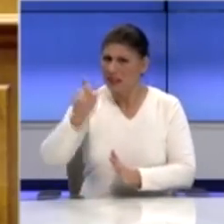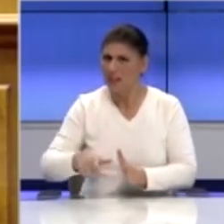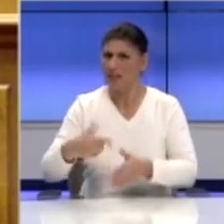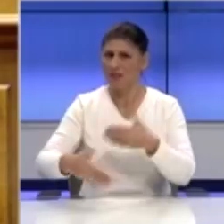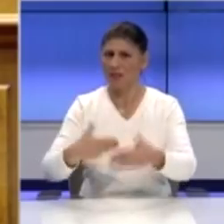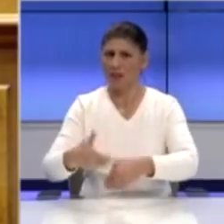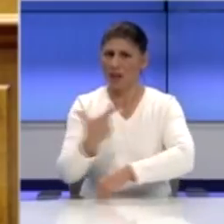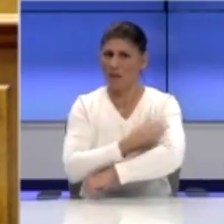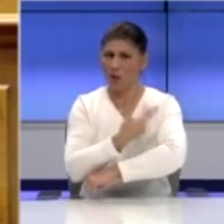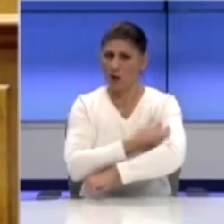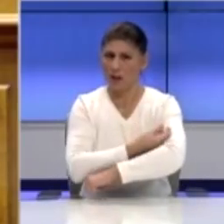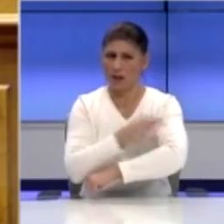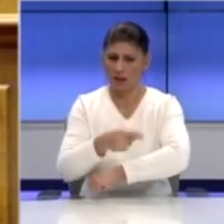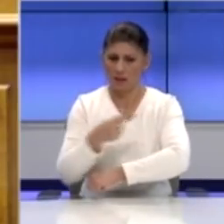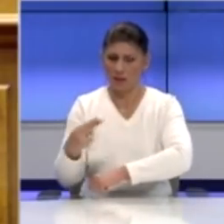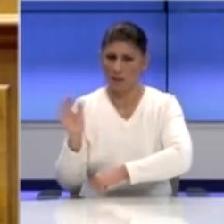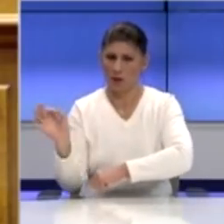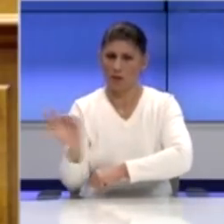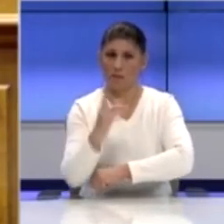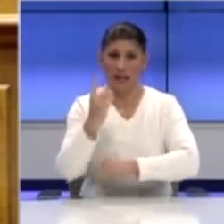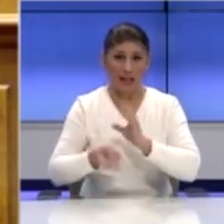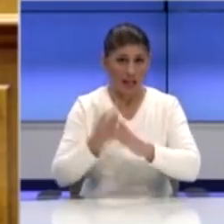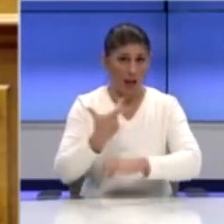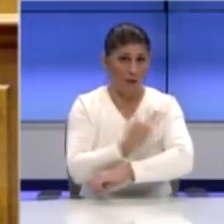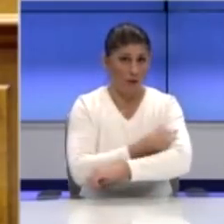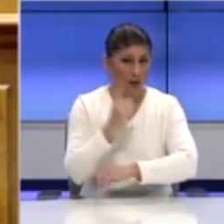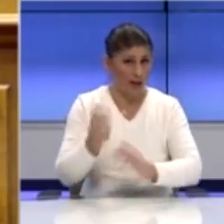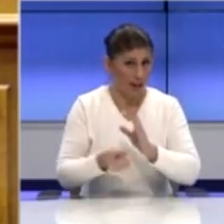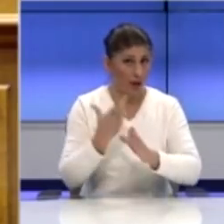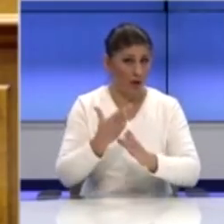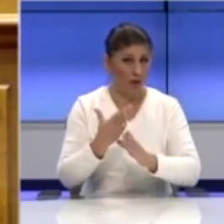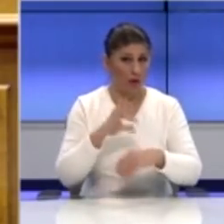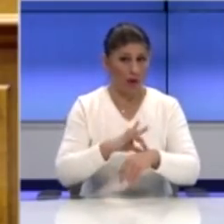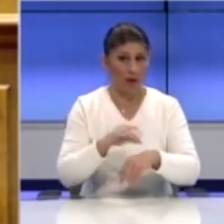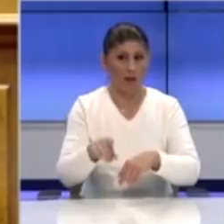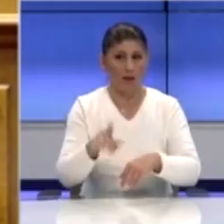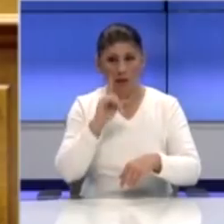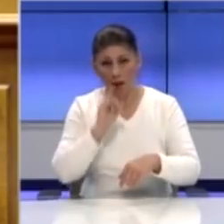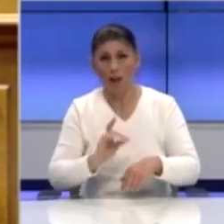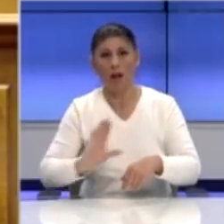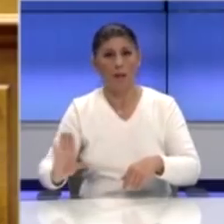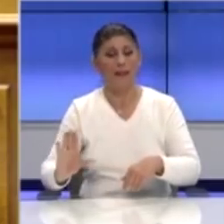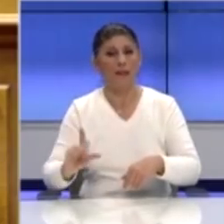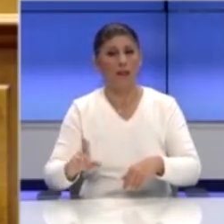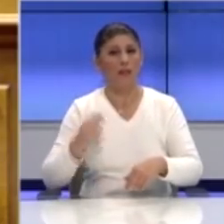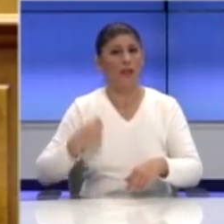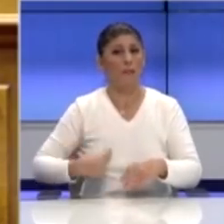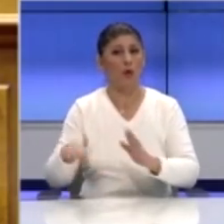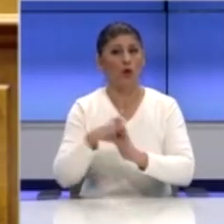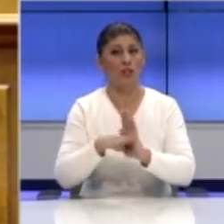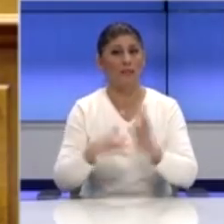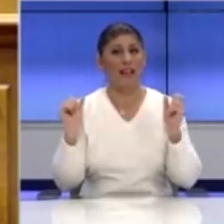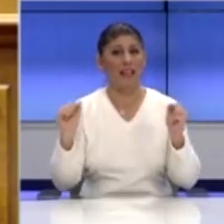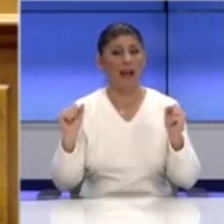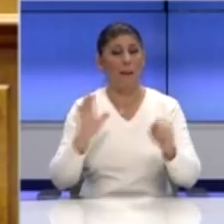η διαδικασία του εμβολιασμού για τον κορονοϊό με ένα νέο εμβόλιο για μια νέα νόσο απαιτεί ένα αναπτυγμένο δημόσιο σύστημα υγείας